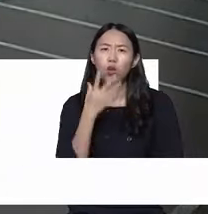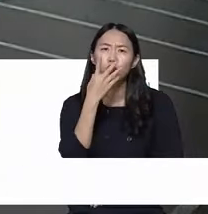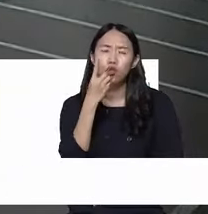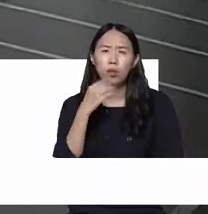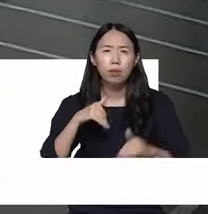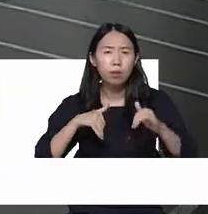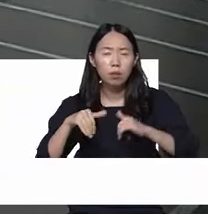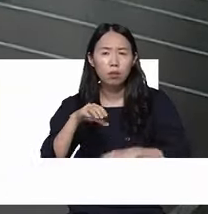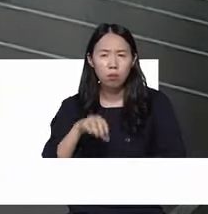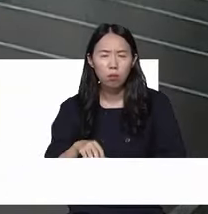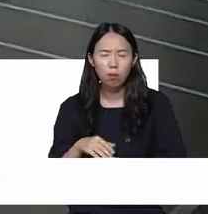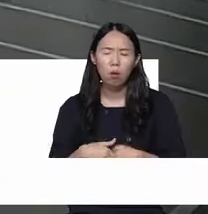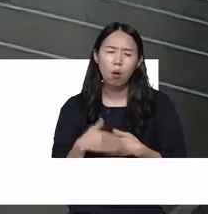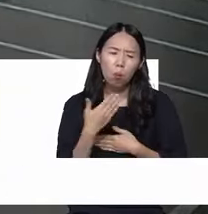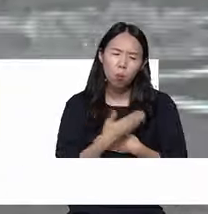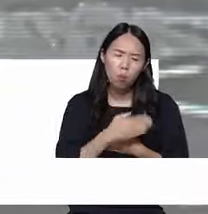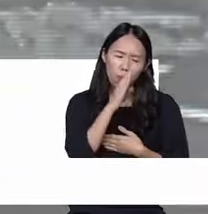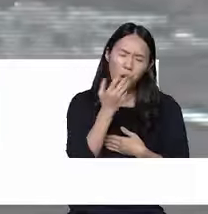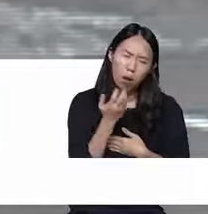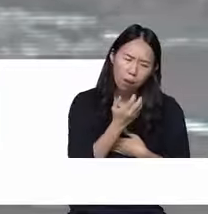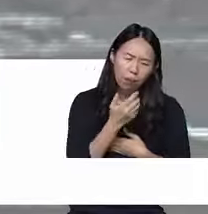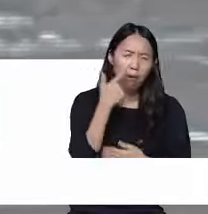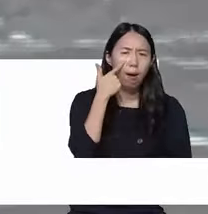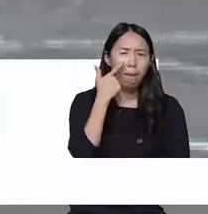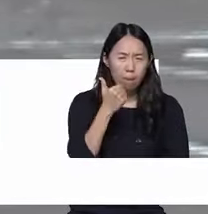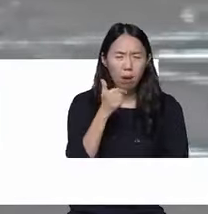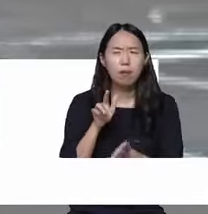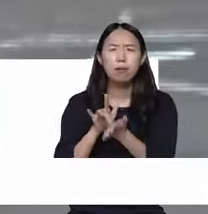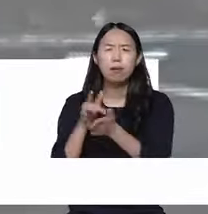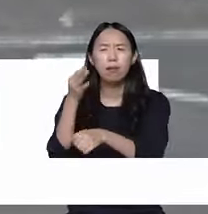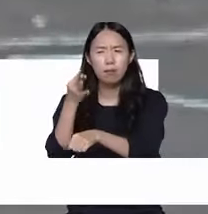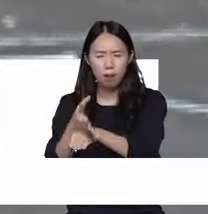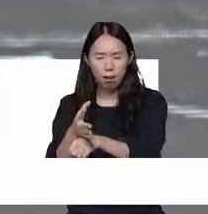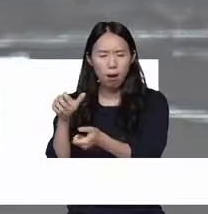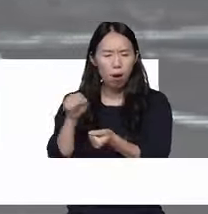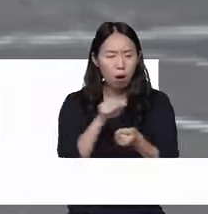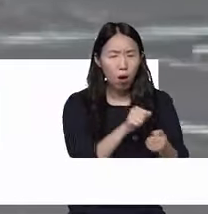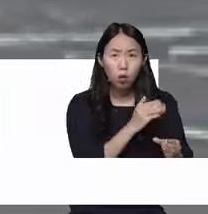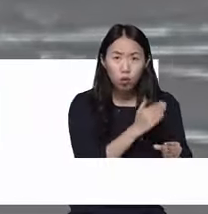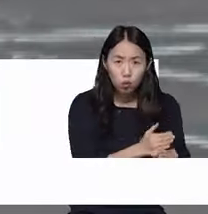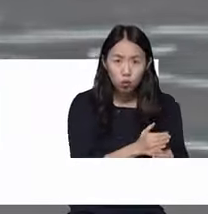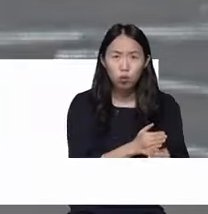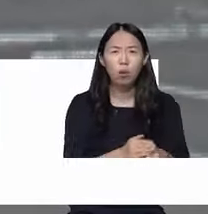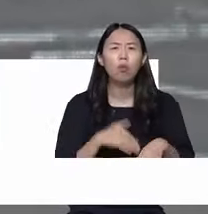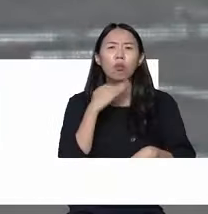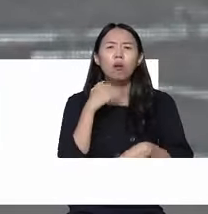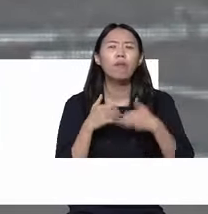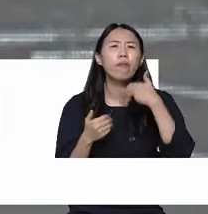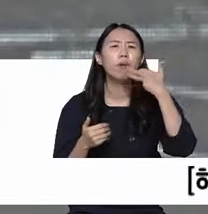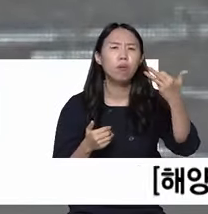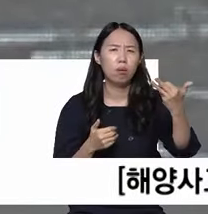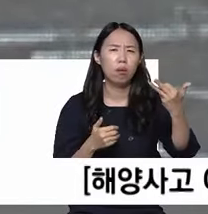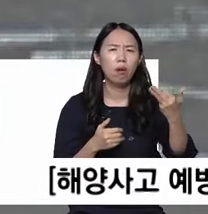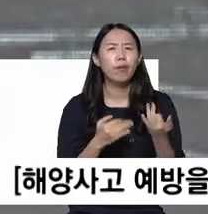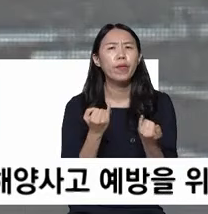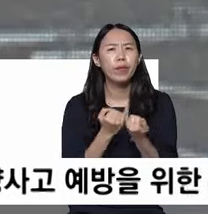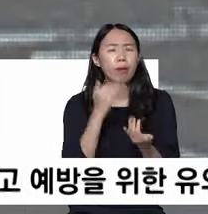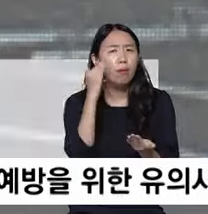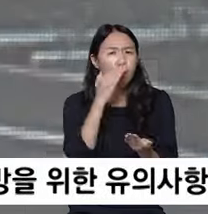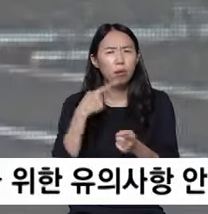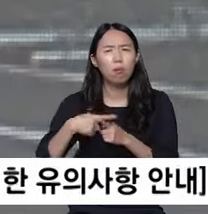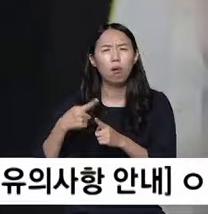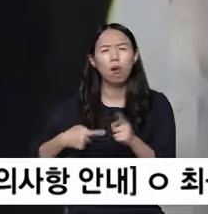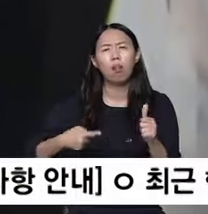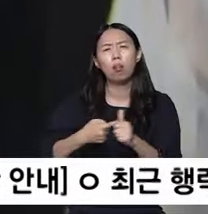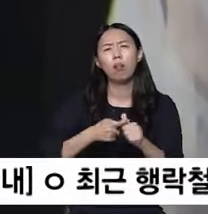길거리에서 몸이 불편한 아버지를 대신해 약을 사러 집을 나서다가 귀가하던 18살 A양을 흉기로 찔러 숨지게 한 혐의를 받고